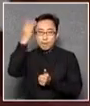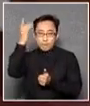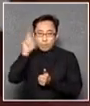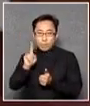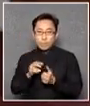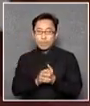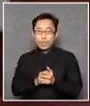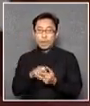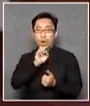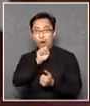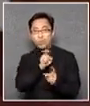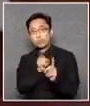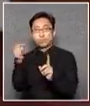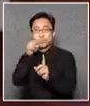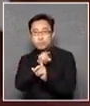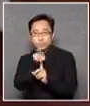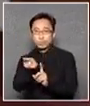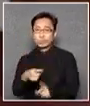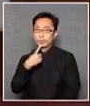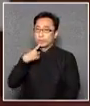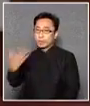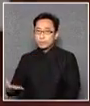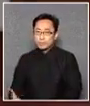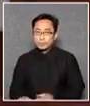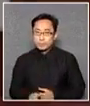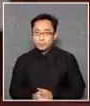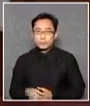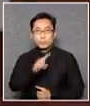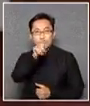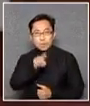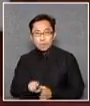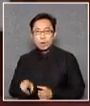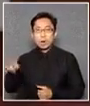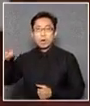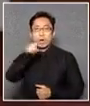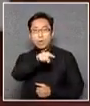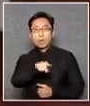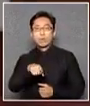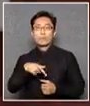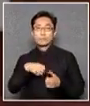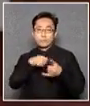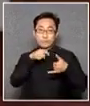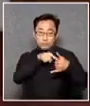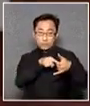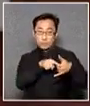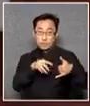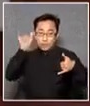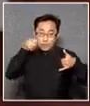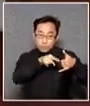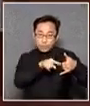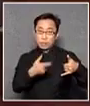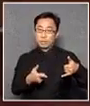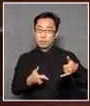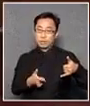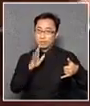不及義不但止，即係用噏物，係咪？有咩理由話曾建超係暴徒咧？請問講唔講道理